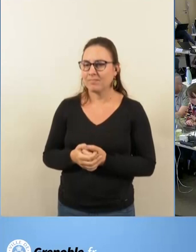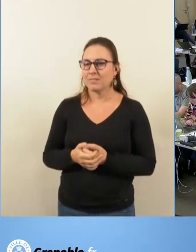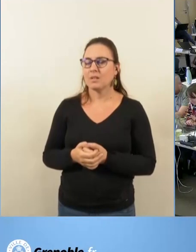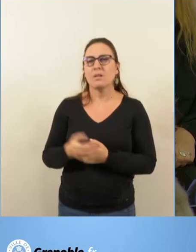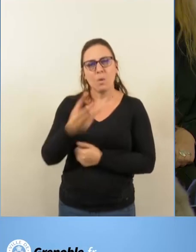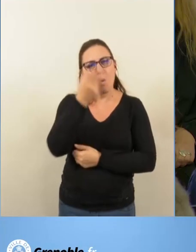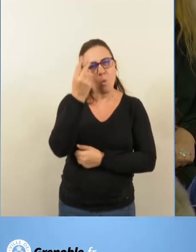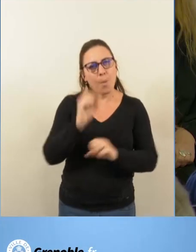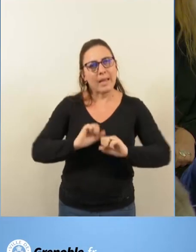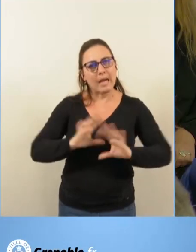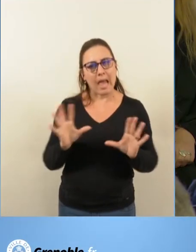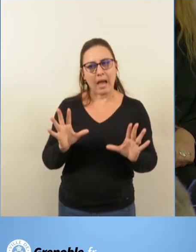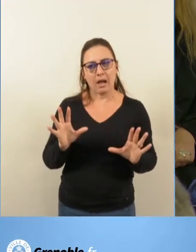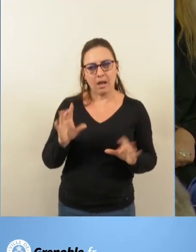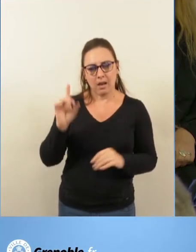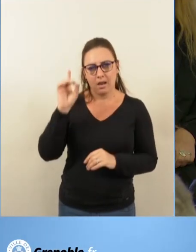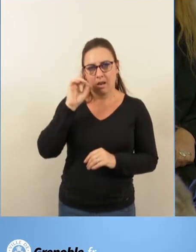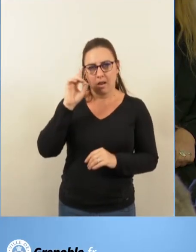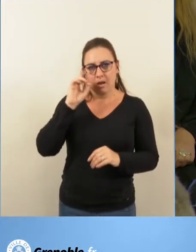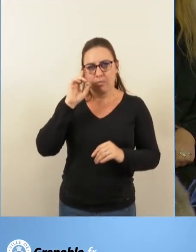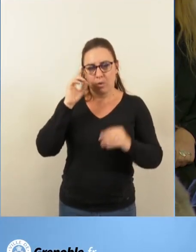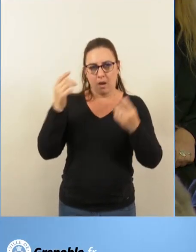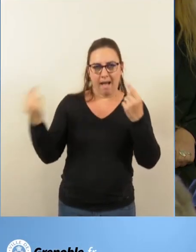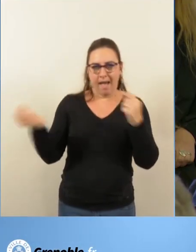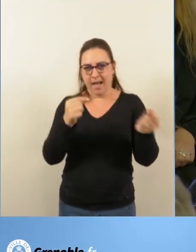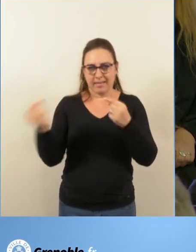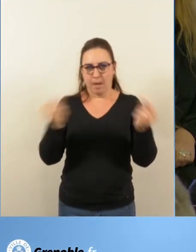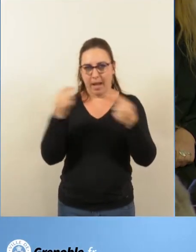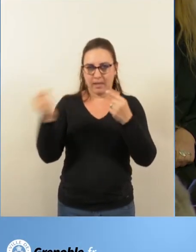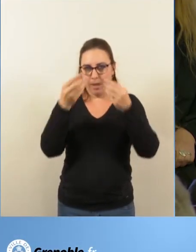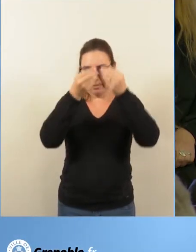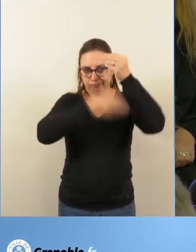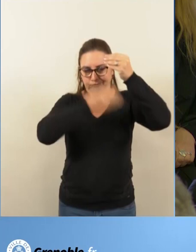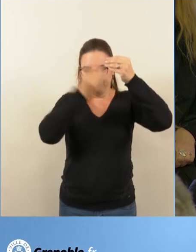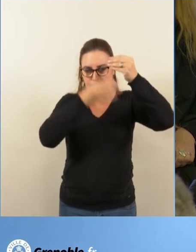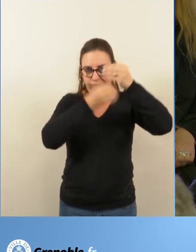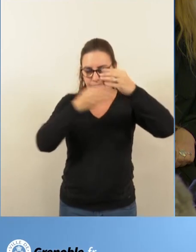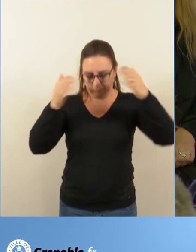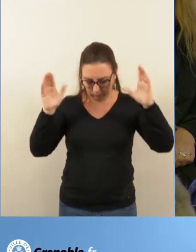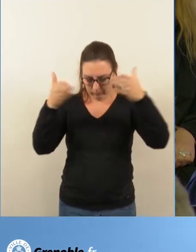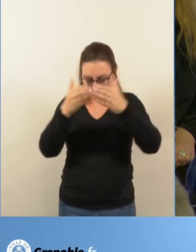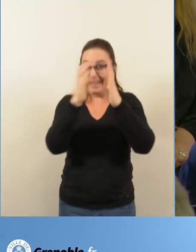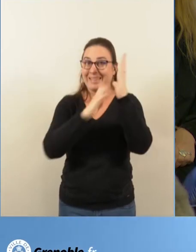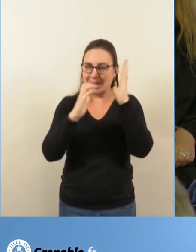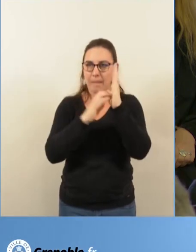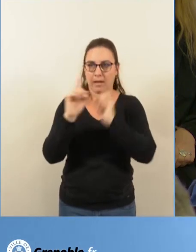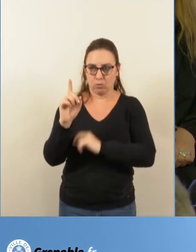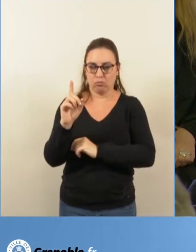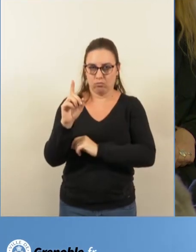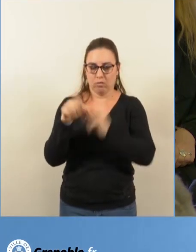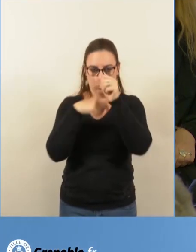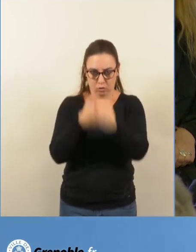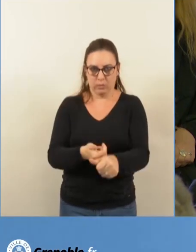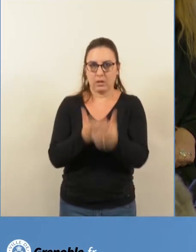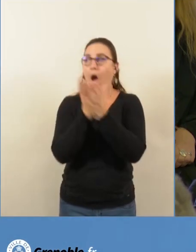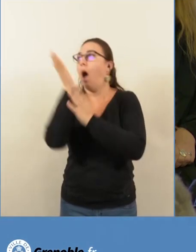bien compris parce que je retire le débat sur le sujet qui nous anime par rapport à la délibération j'ai pas dans des dans d'autres